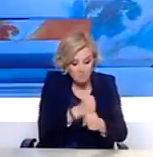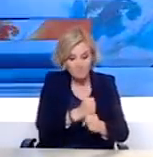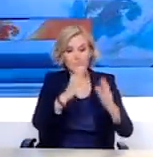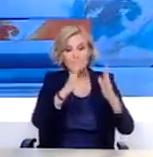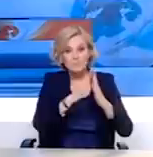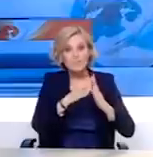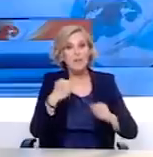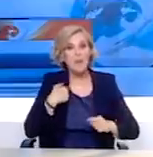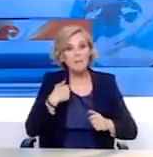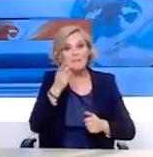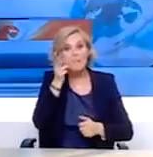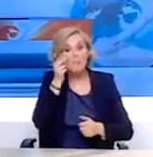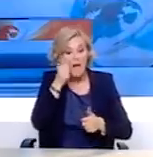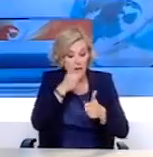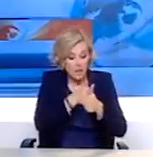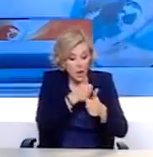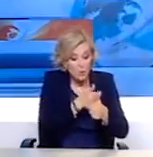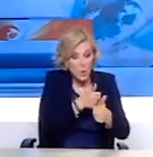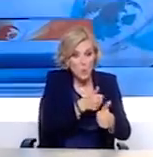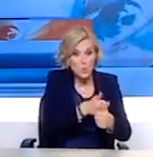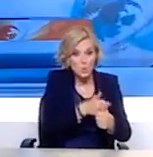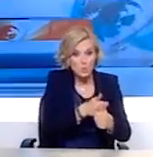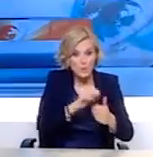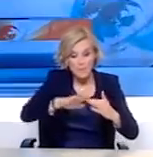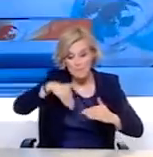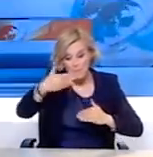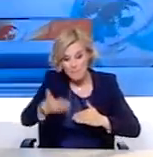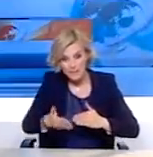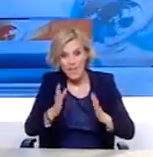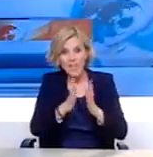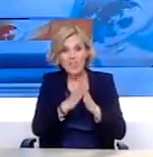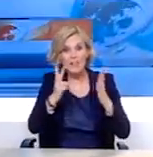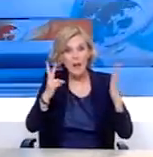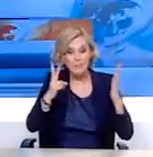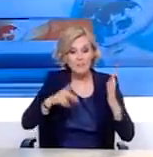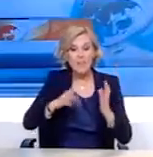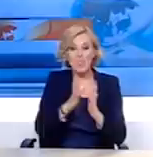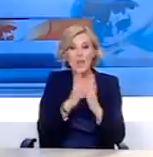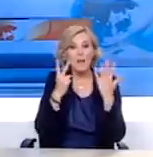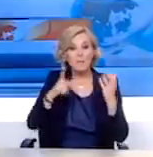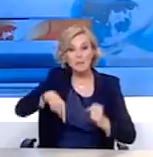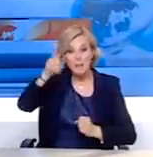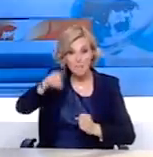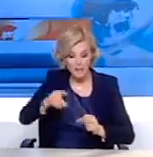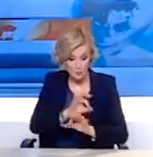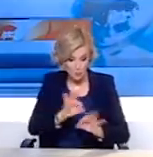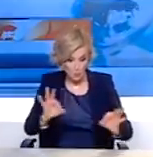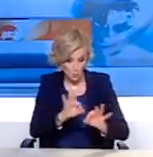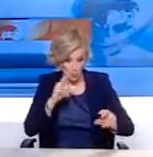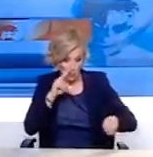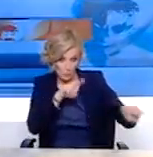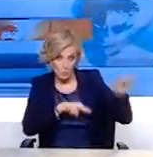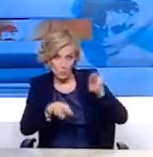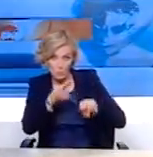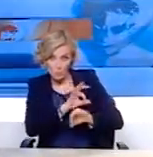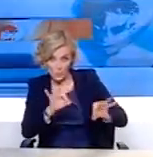των συγκεκριμένων συμπολιτών μας μετά τις 16-17 ημέρες, και εφόσον δεν έχουν κανένα σύμπτωμα και το OK των γιατρών